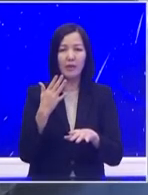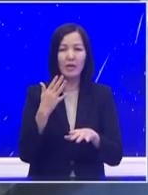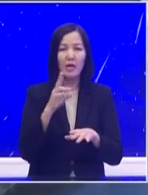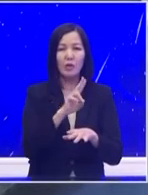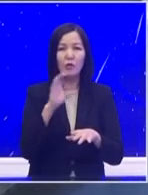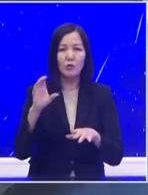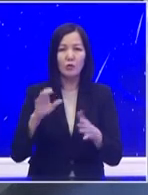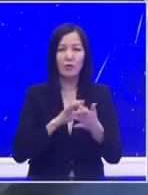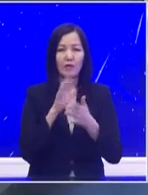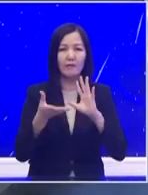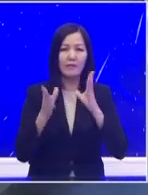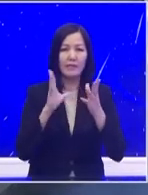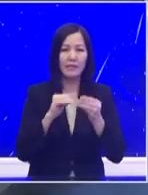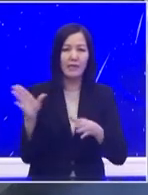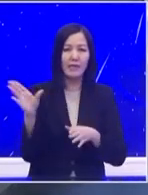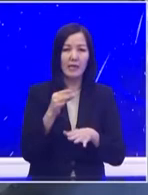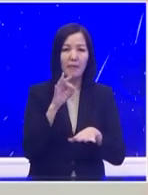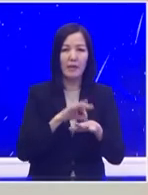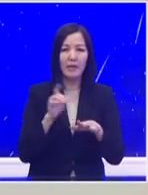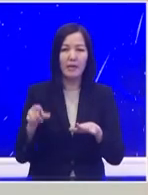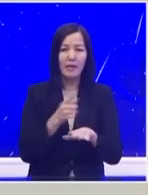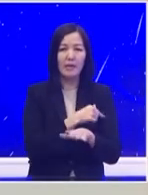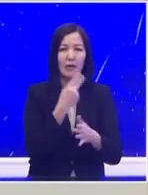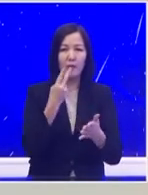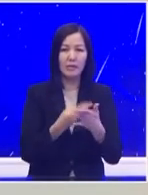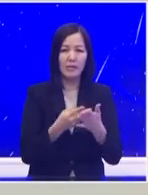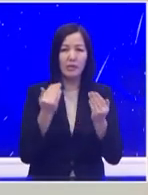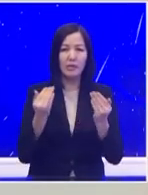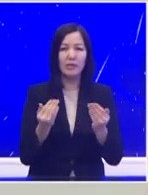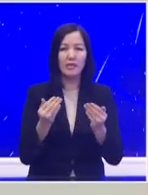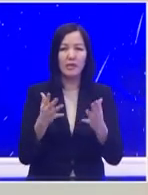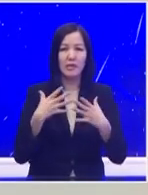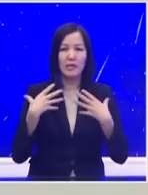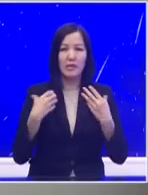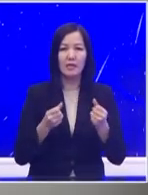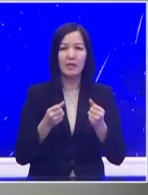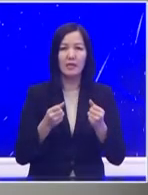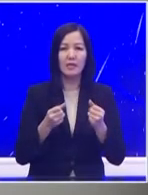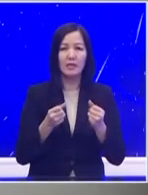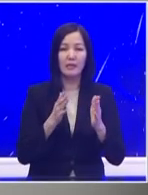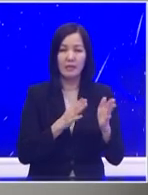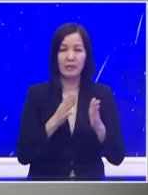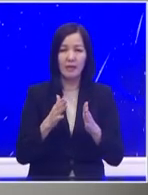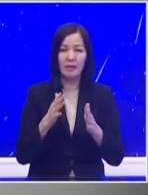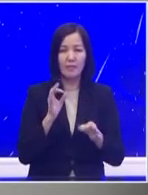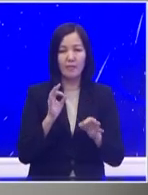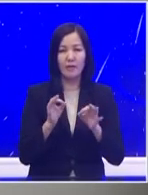республики. Все пациенты находятся в инфекционных стационарах. Состояние граждан медики оценивают как стабильное.